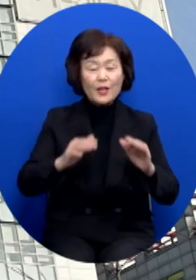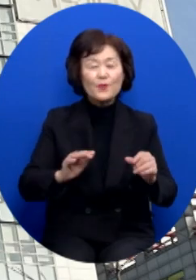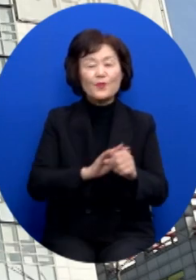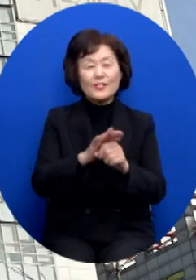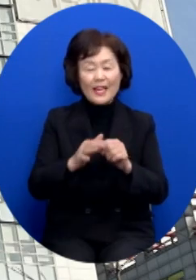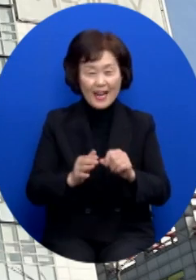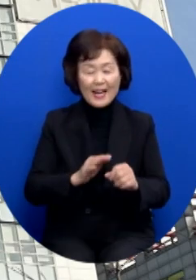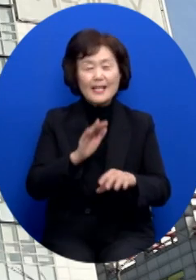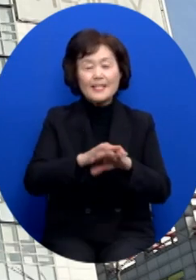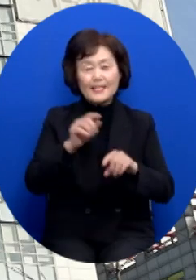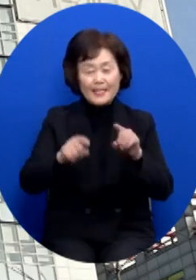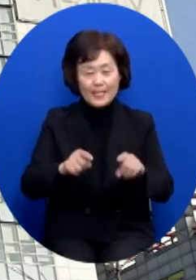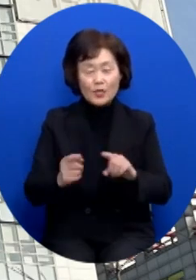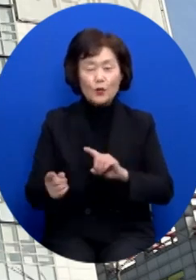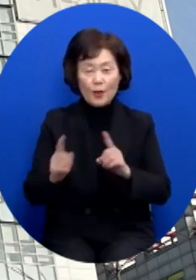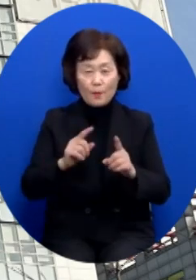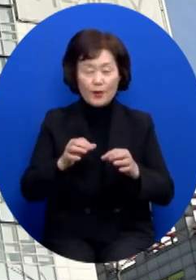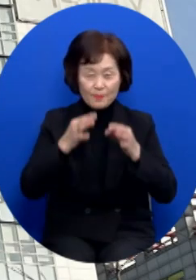힘쓰겠다고 전했습니다.